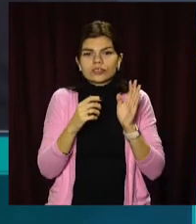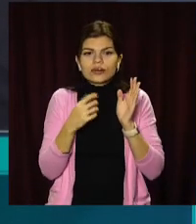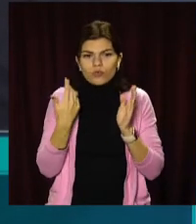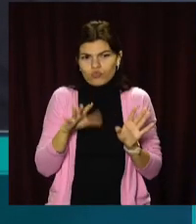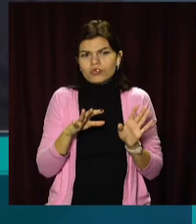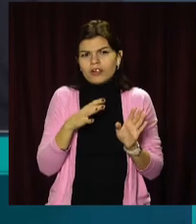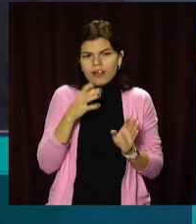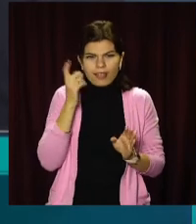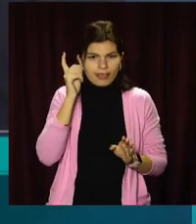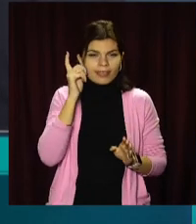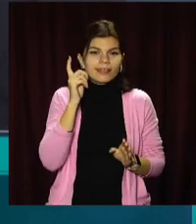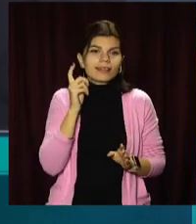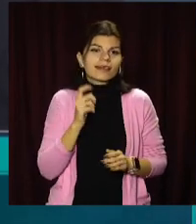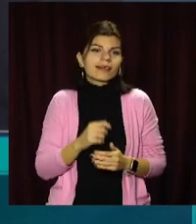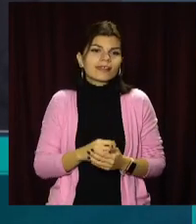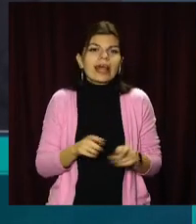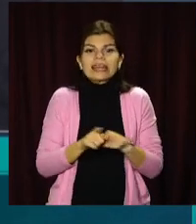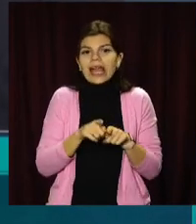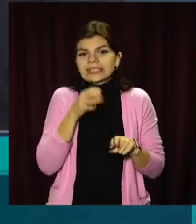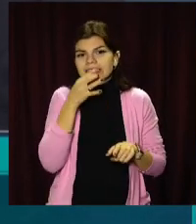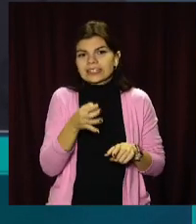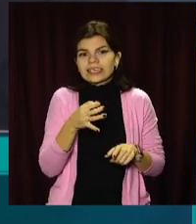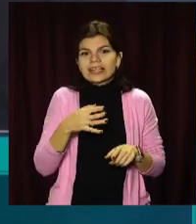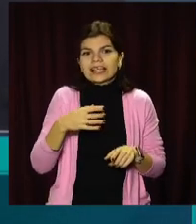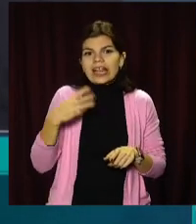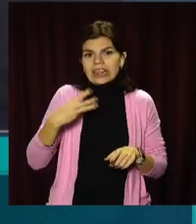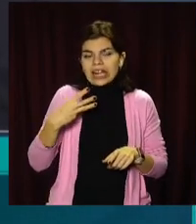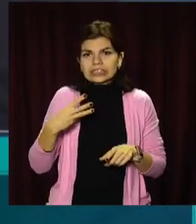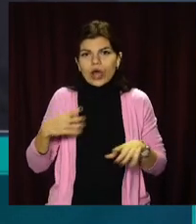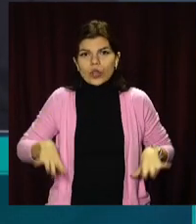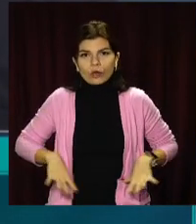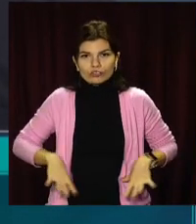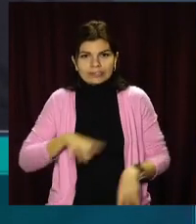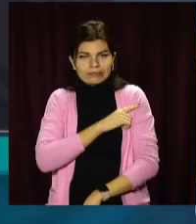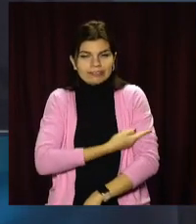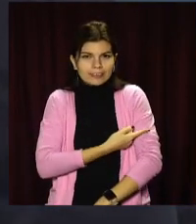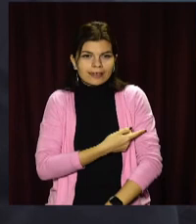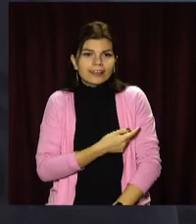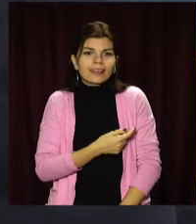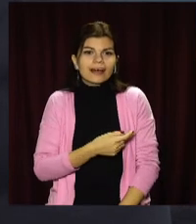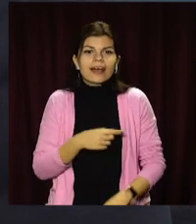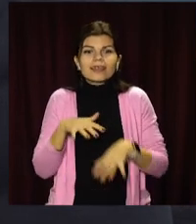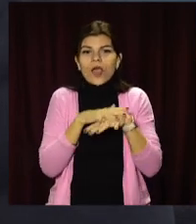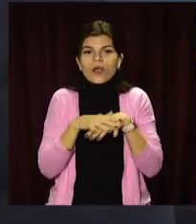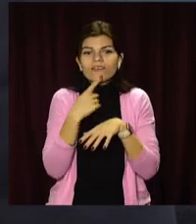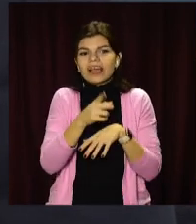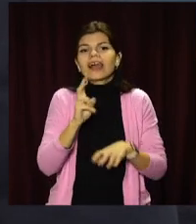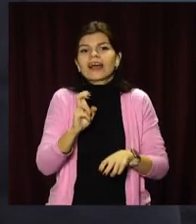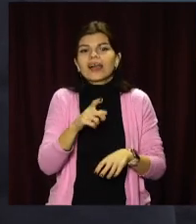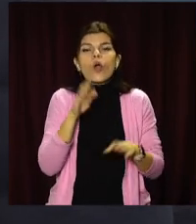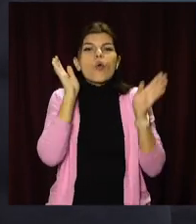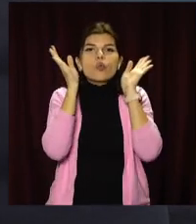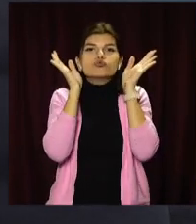8-й, так сказати, 30 лошадиних сил, в народі називалася 30,